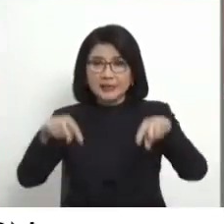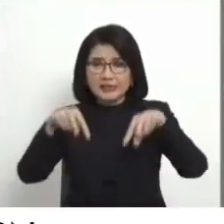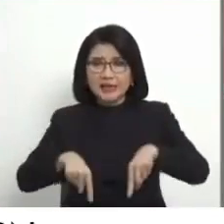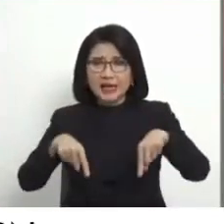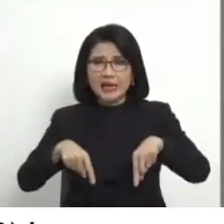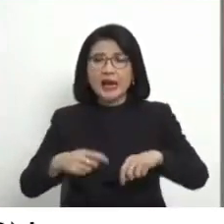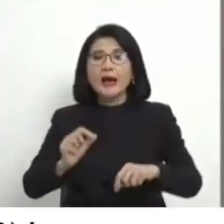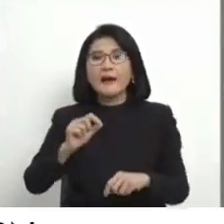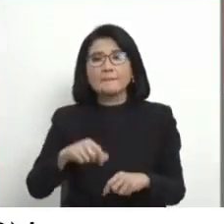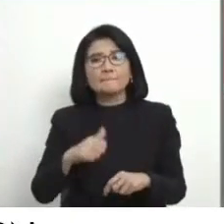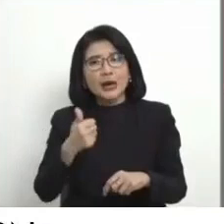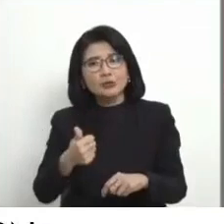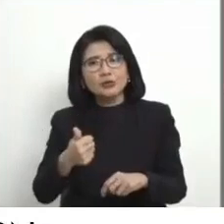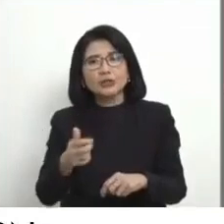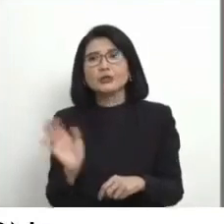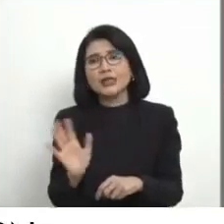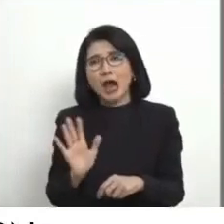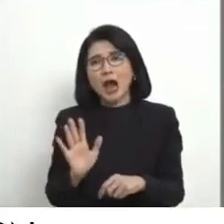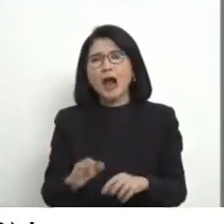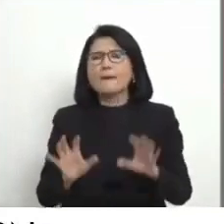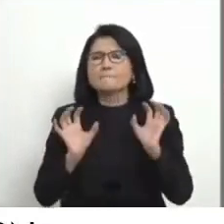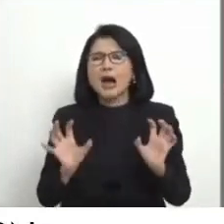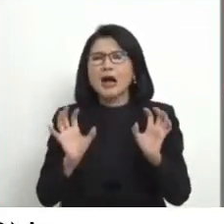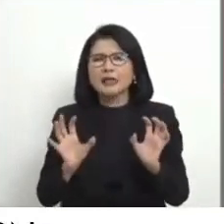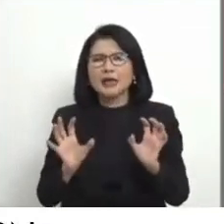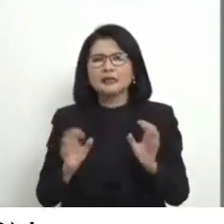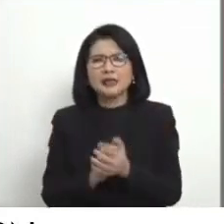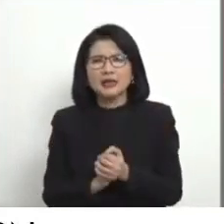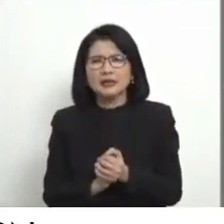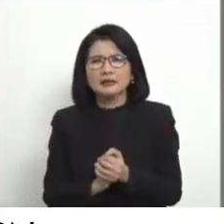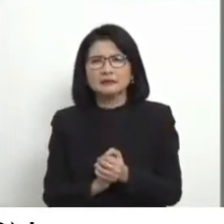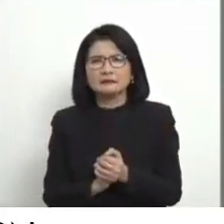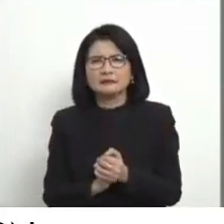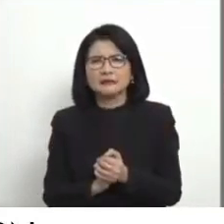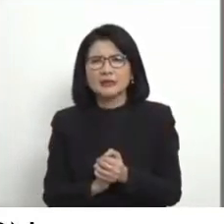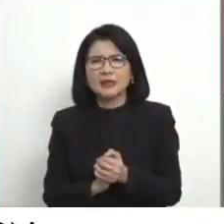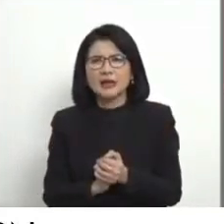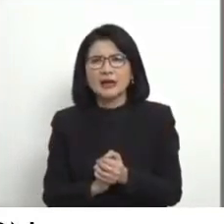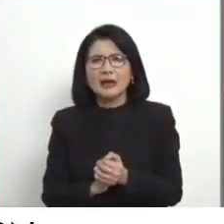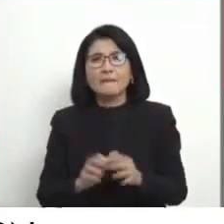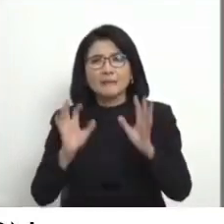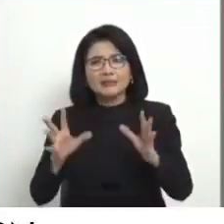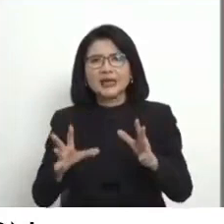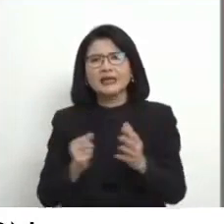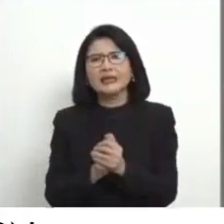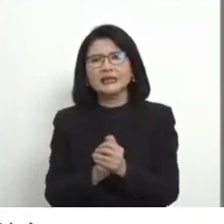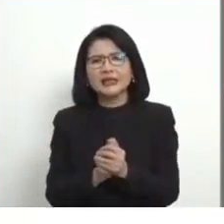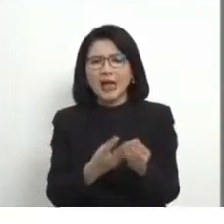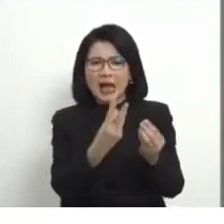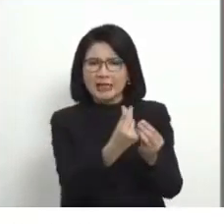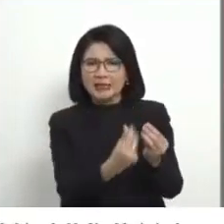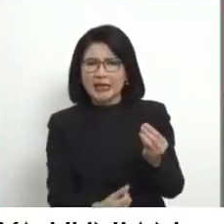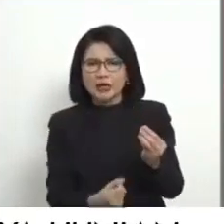Baik atau tidak karena banyak sekali eh kebocoran-kebocoran dalam alokasi e dana yang